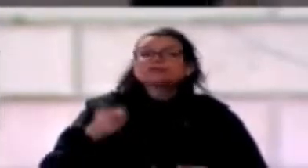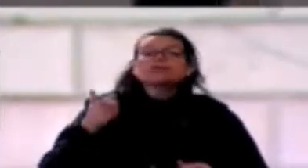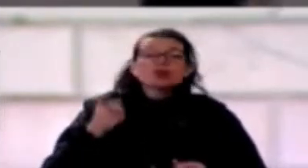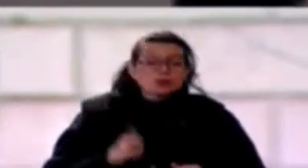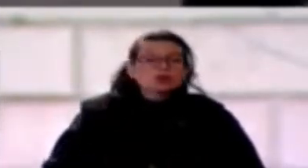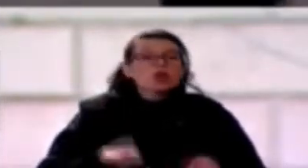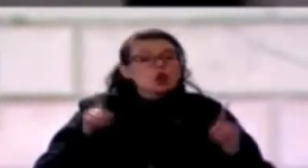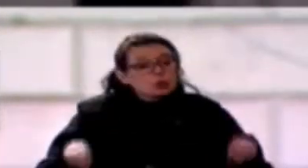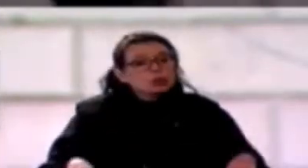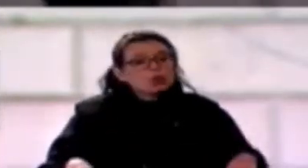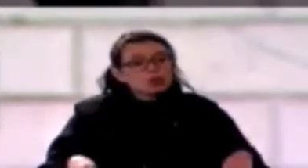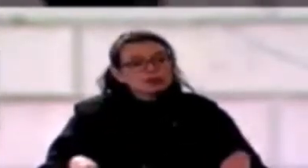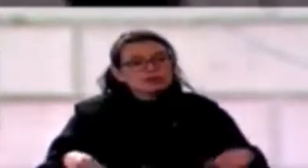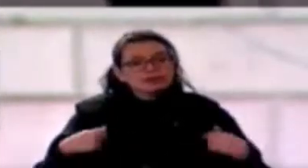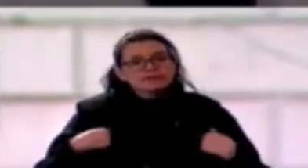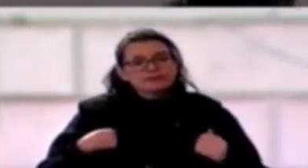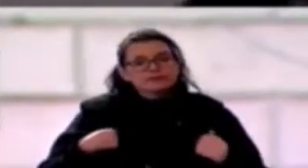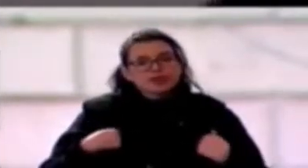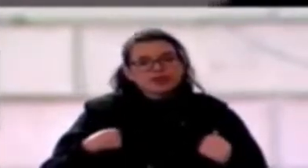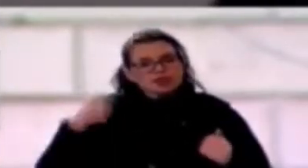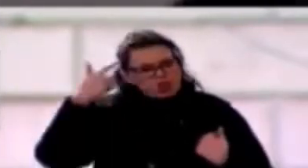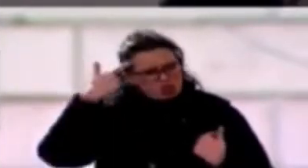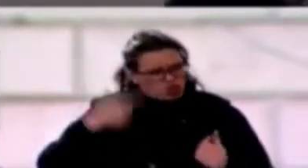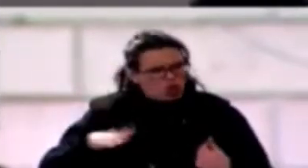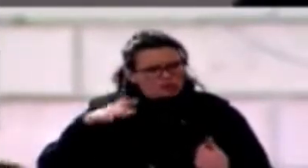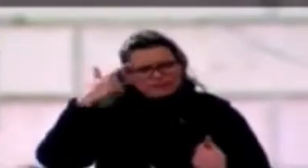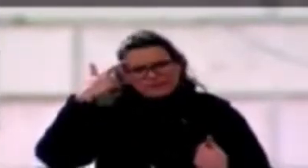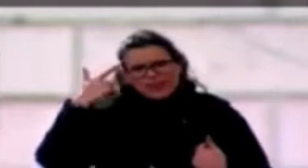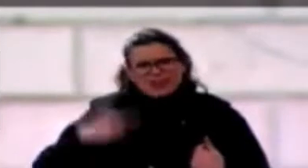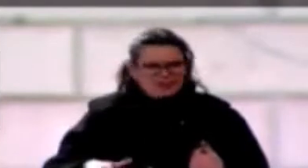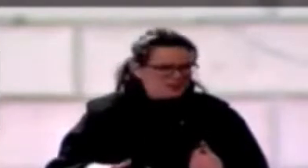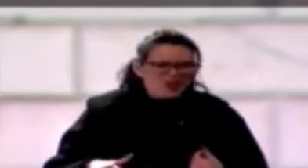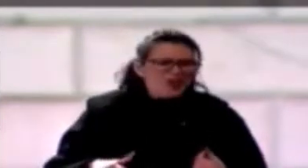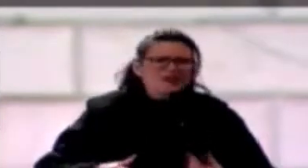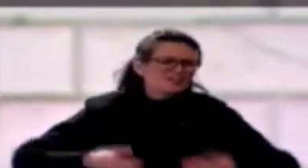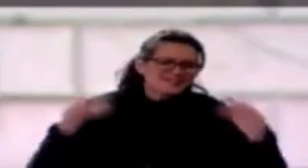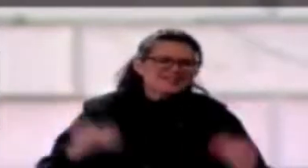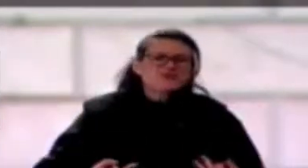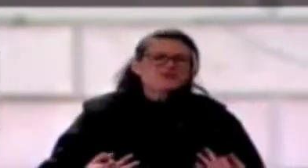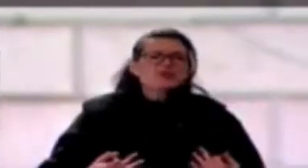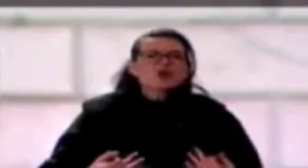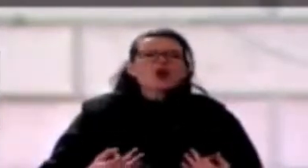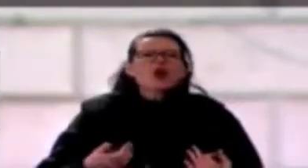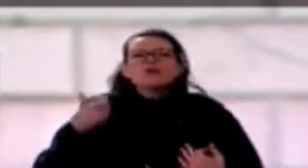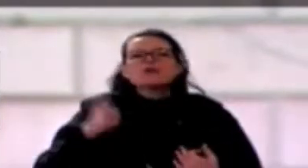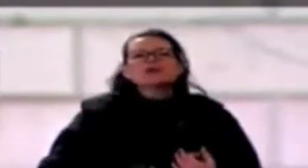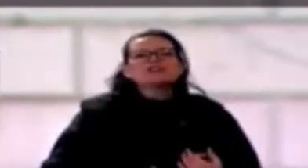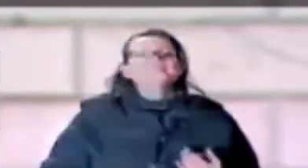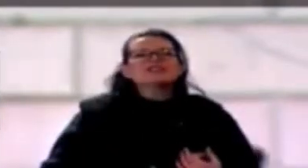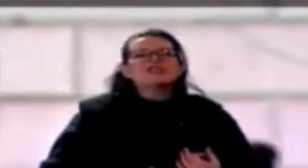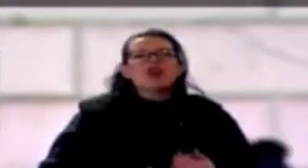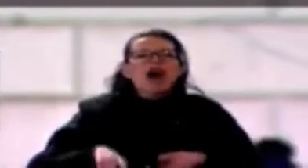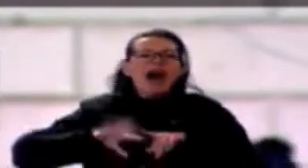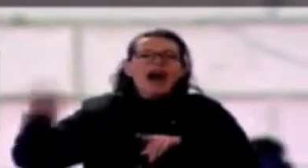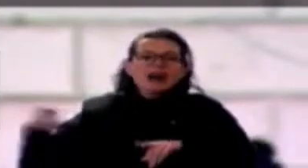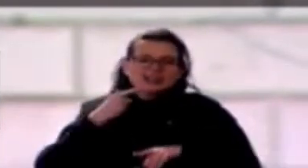anche se so che sarò criticato, perché io, che ho sempre detto che il mio movimento non deve essere